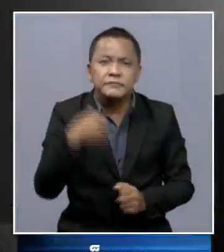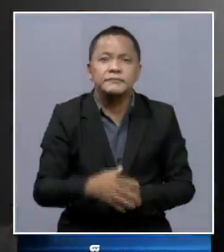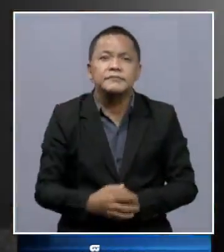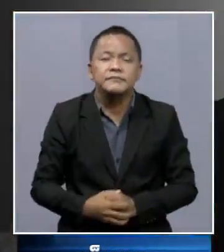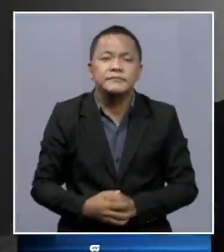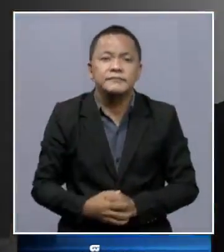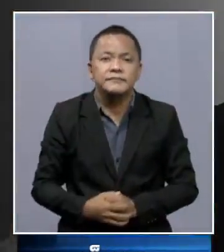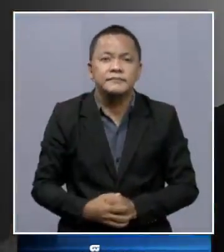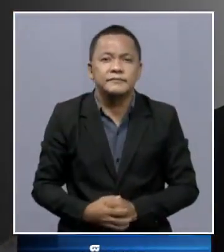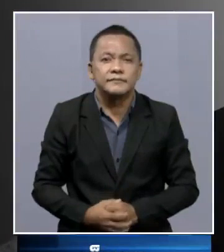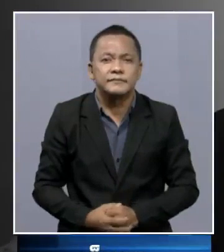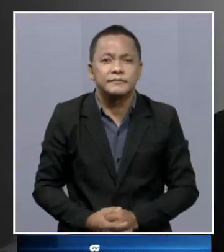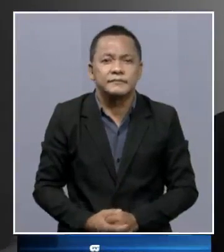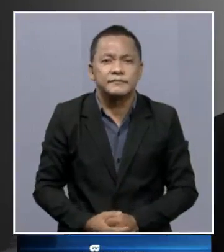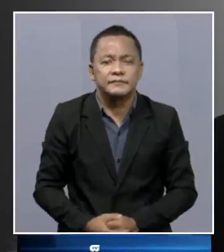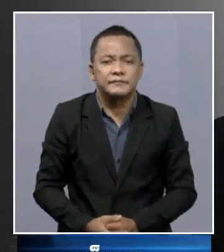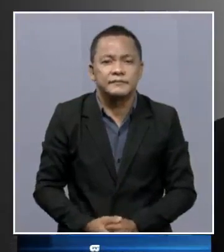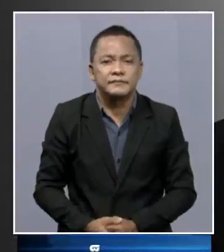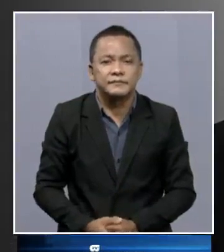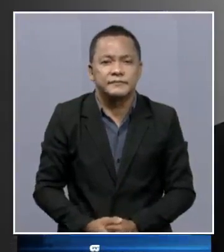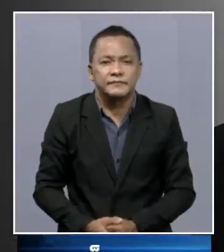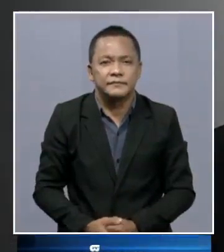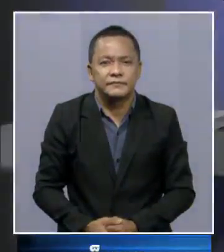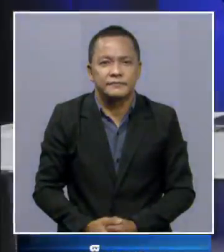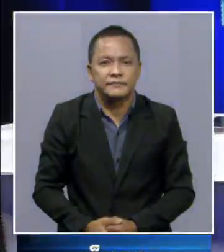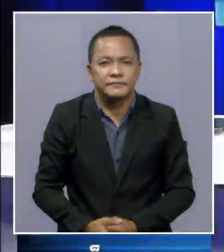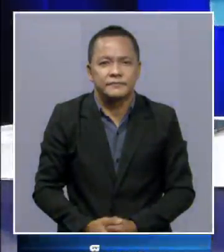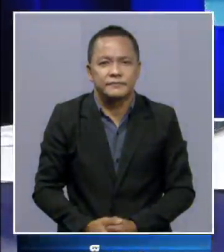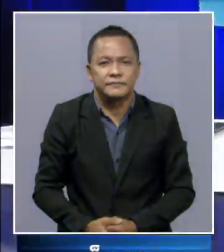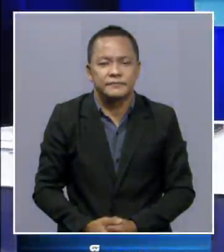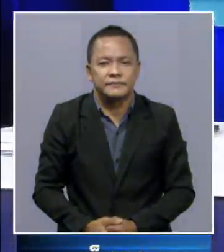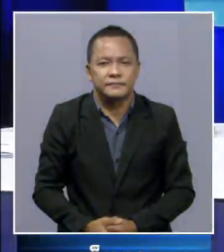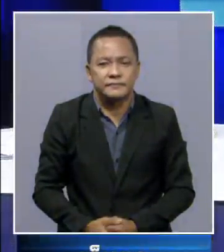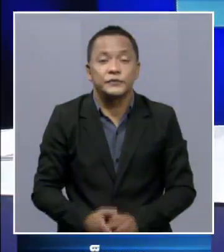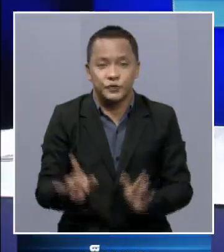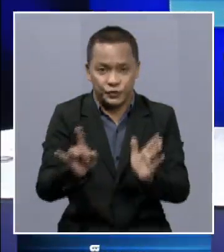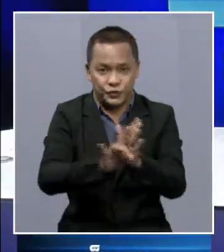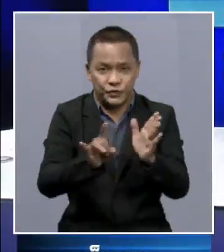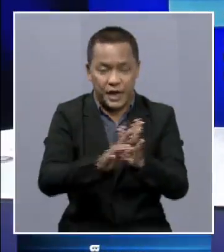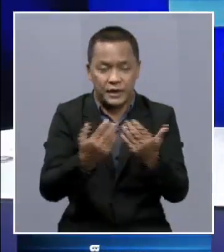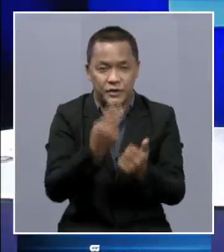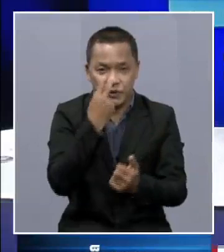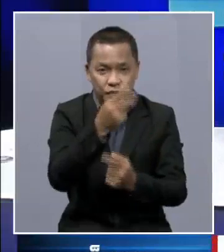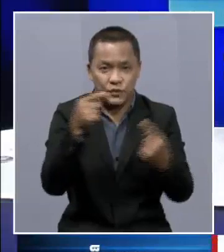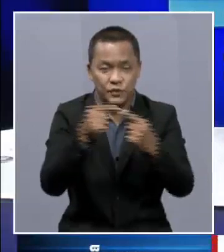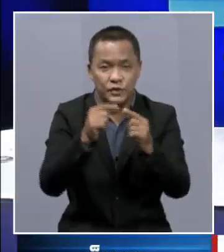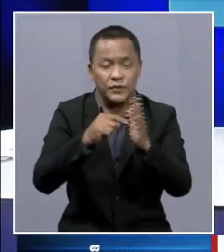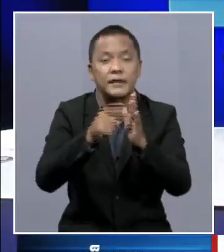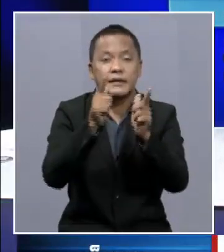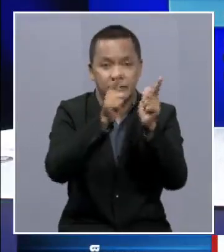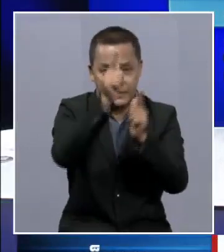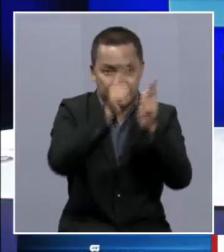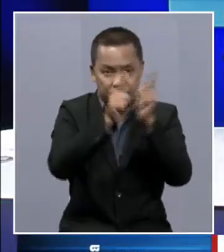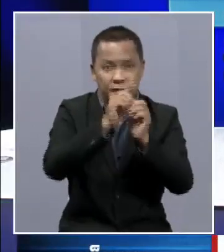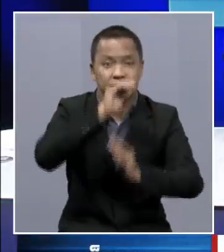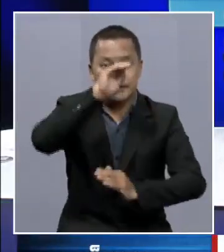าปิดทายรายการครัพาไปดบรยากาศทจหวดเลยกัหน